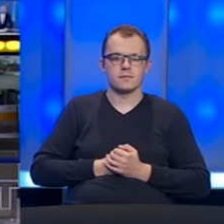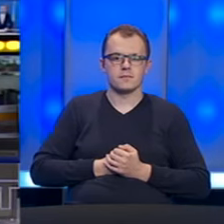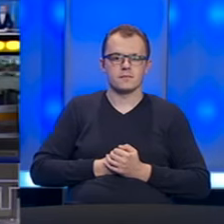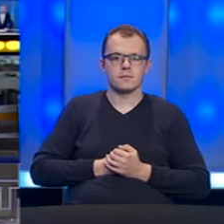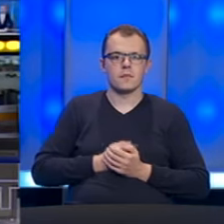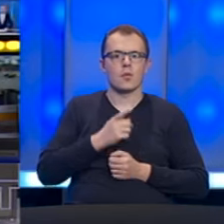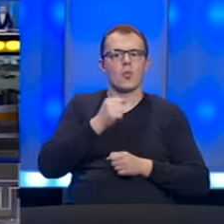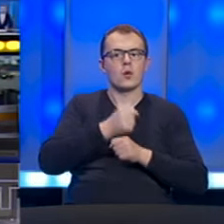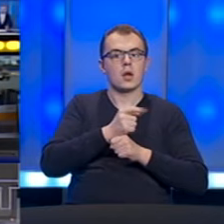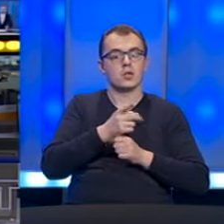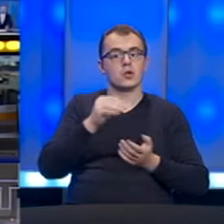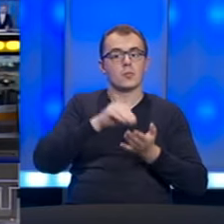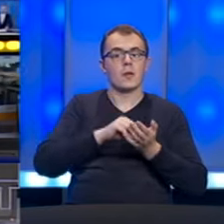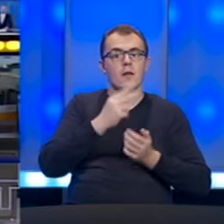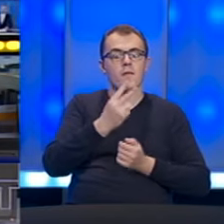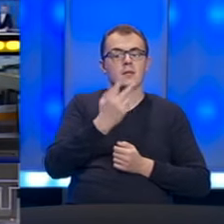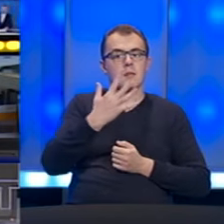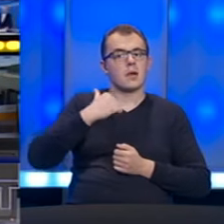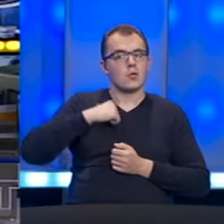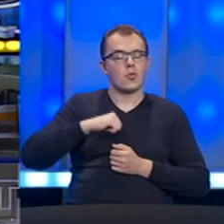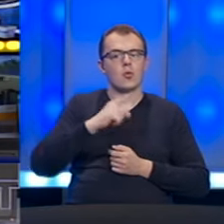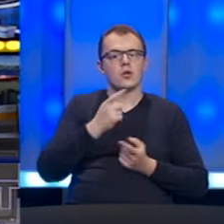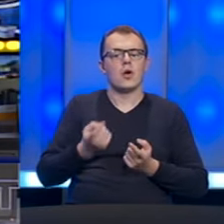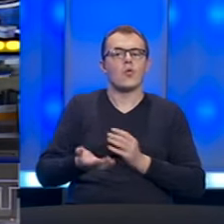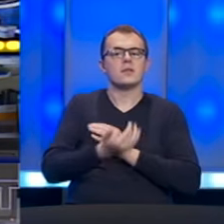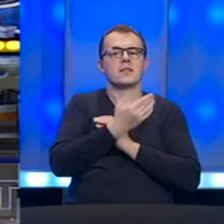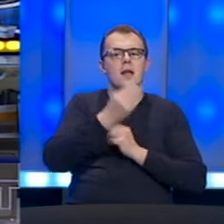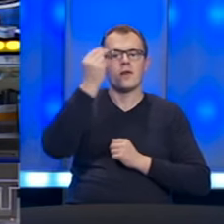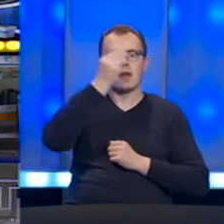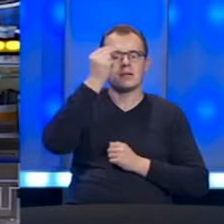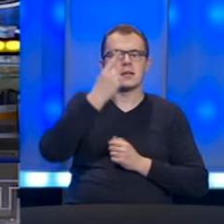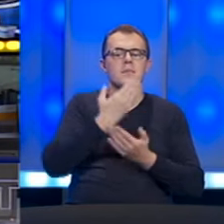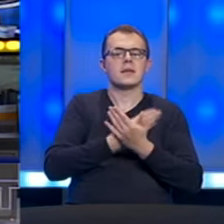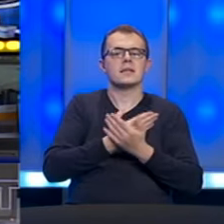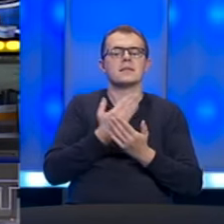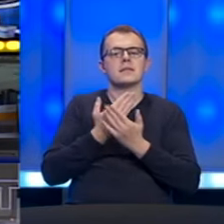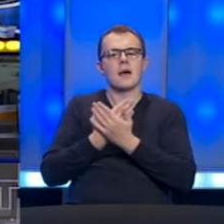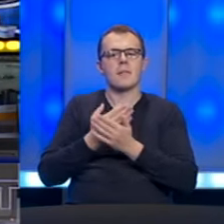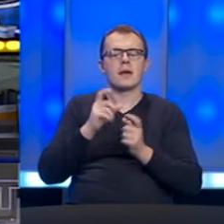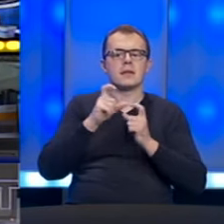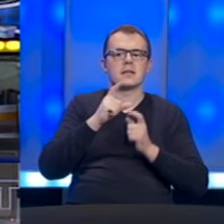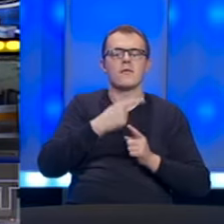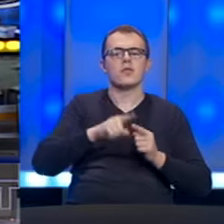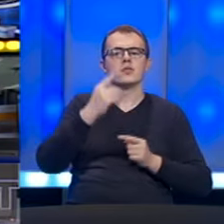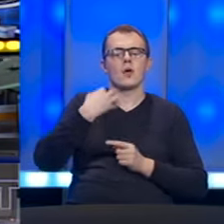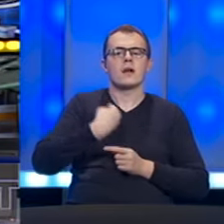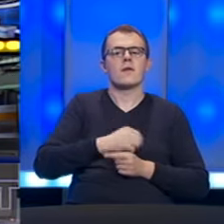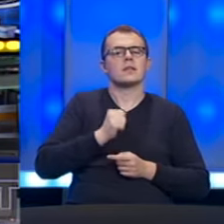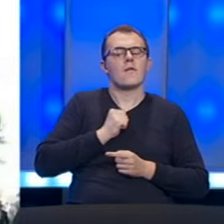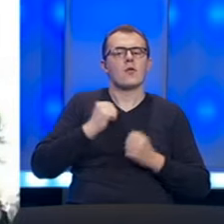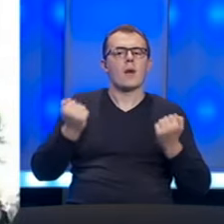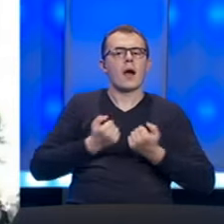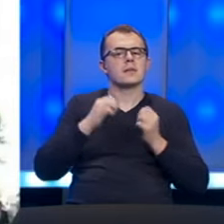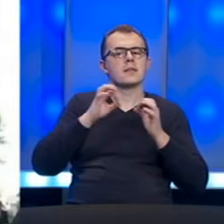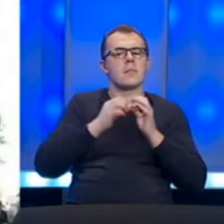U Gradišci se obilježava 25 godina od iseljavanja Srba iz zapadne Slavonije zbog hrvatske vojno-policijske akcije